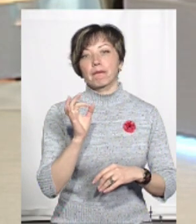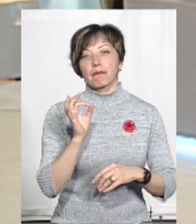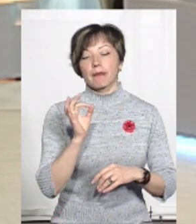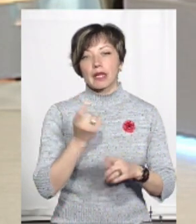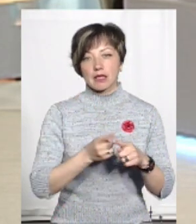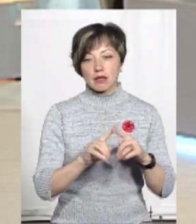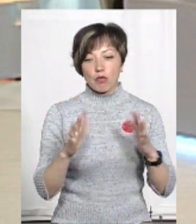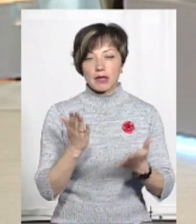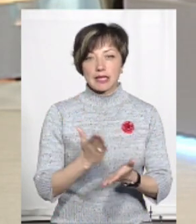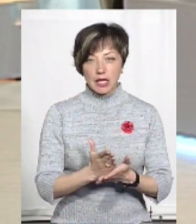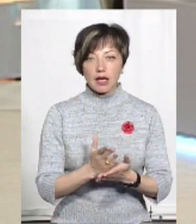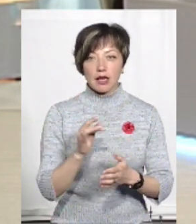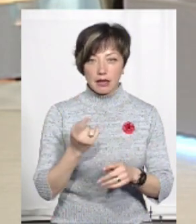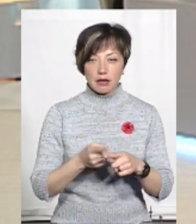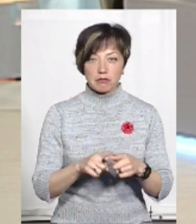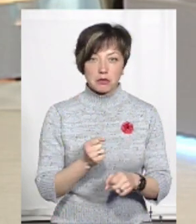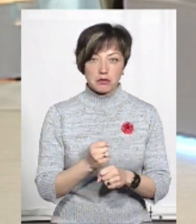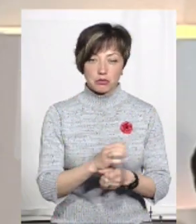Однозначно цей момент є і він діє.